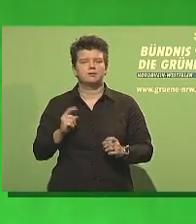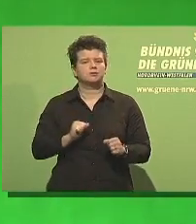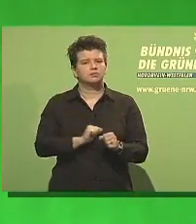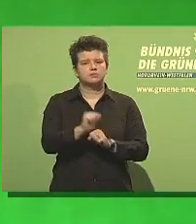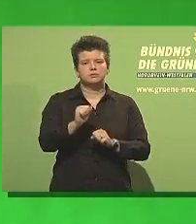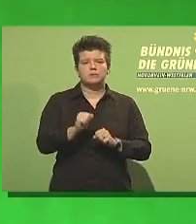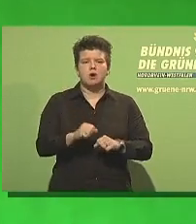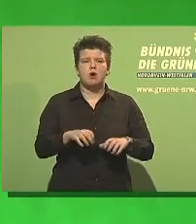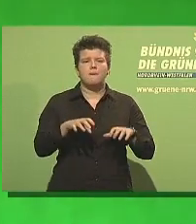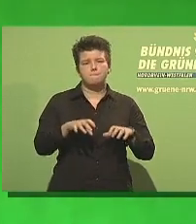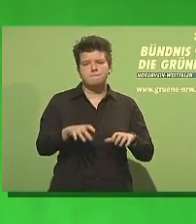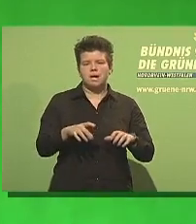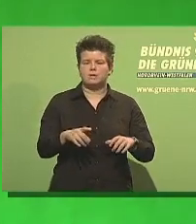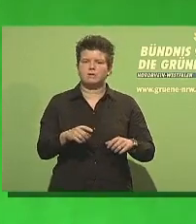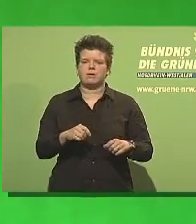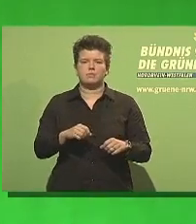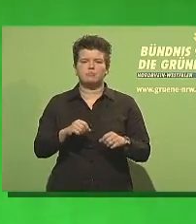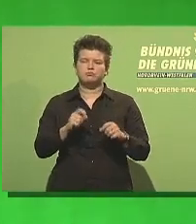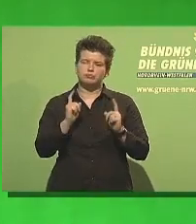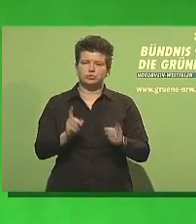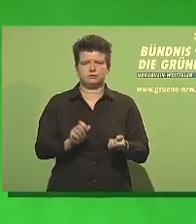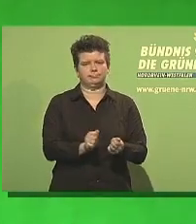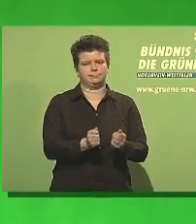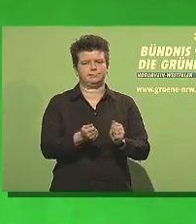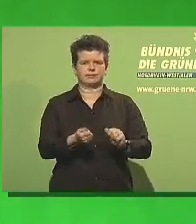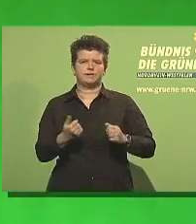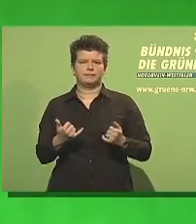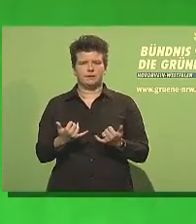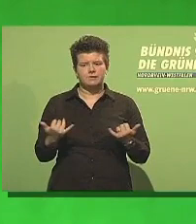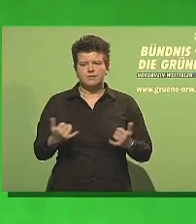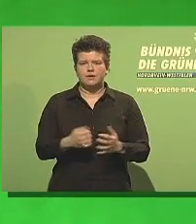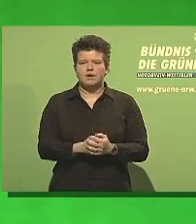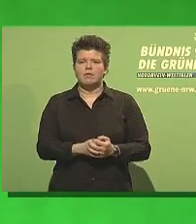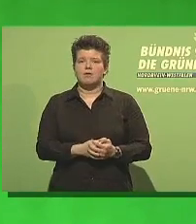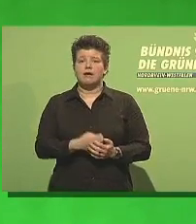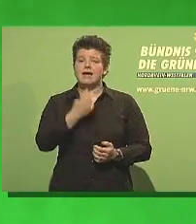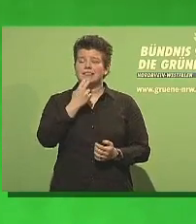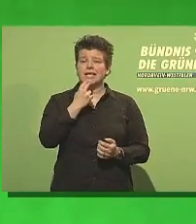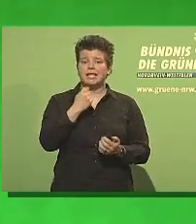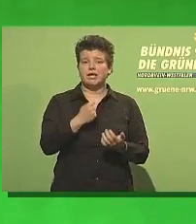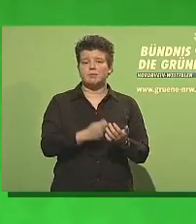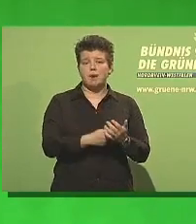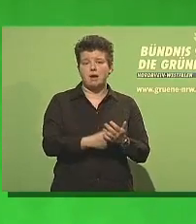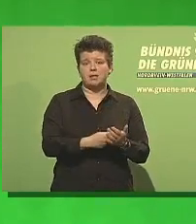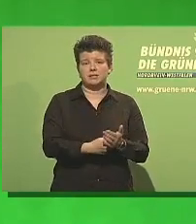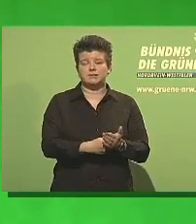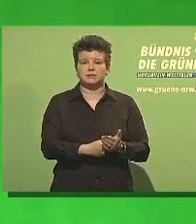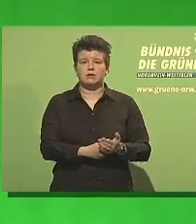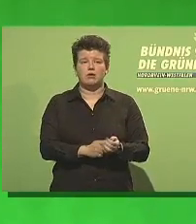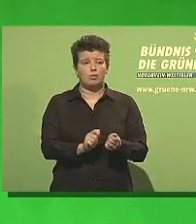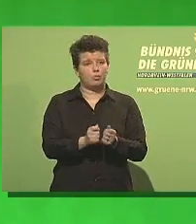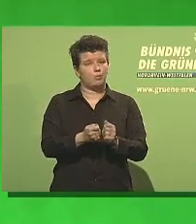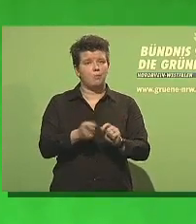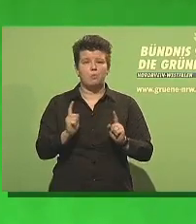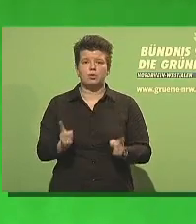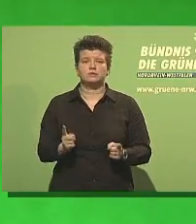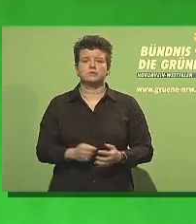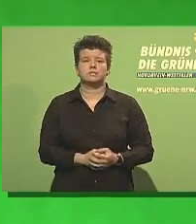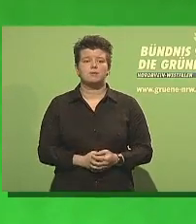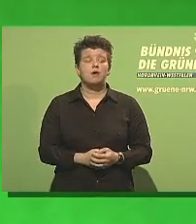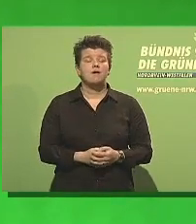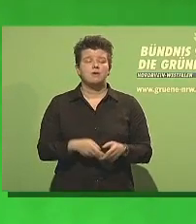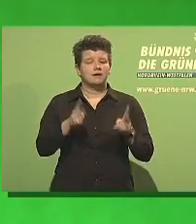kämpfe auch auf diesem Feld für mehr soziale Gerechtigkeit bei den Energiepreisen. Dabei geht es nicht nur um faire